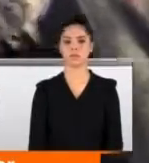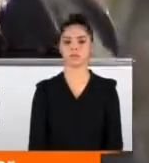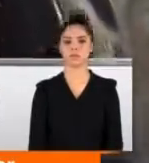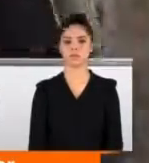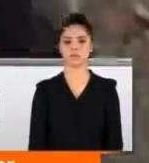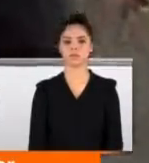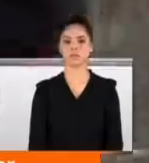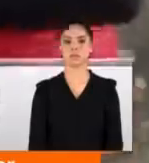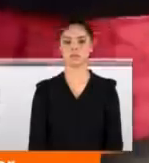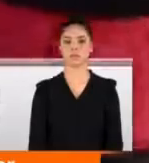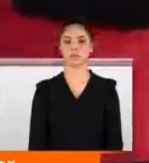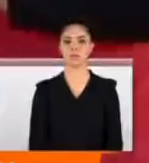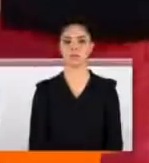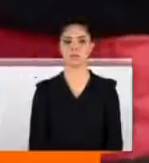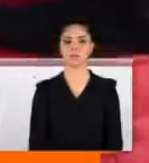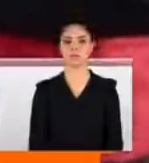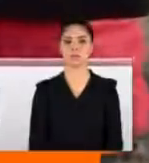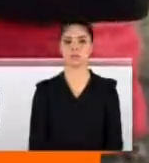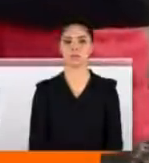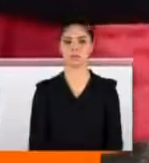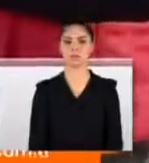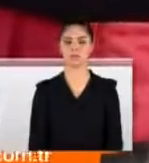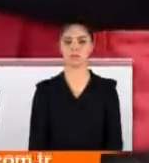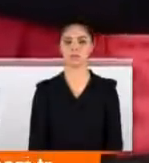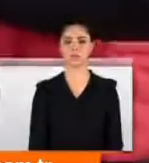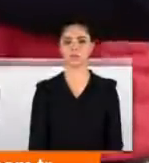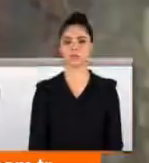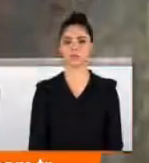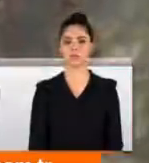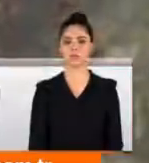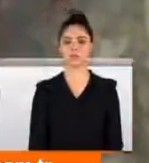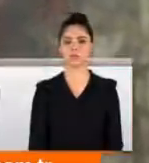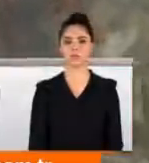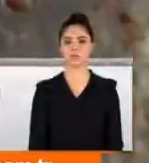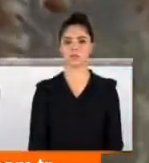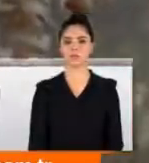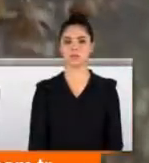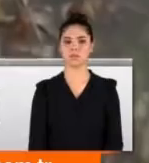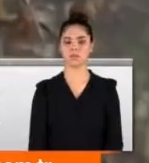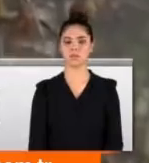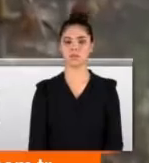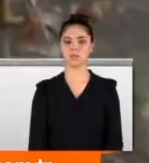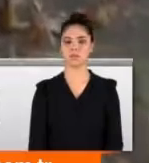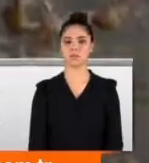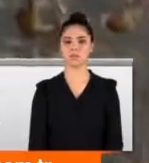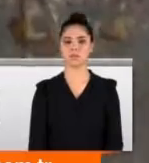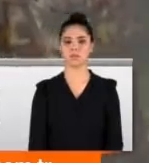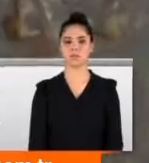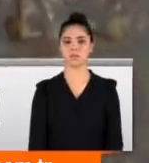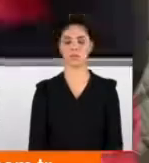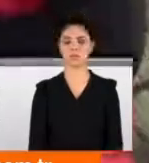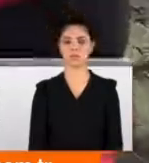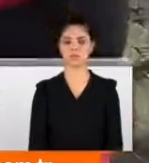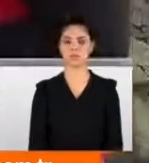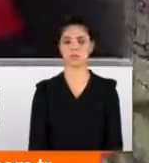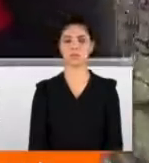Bakın hanımefendi, bizimle ilgili ablamı bir şey soralım. Değil. Tamam, çağırın buraya, bana desin ki bana kötü. Bak, hanımefendiyle konuşacaksam sizi ilgilendiren bir şey var mı?